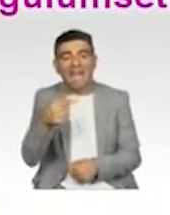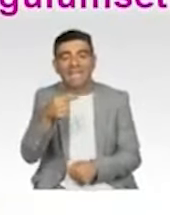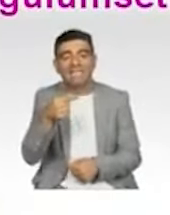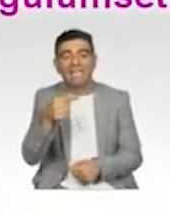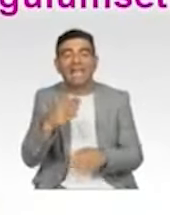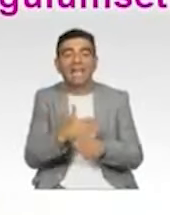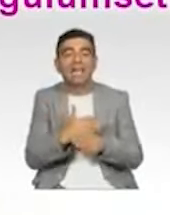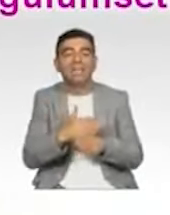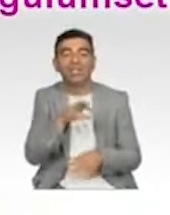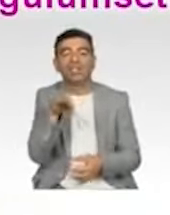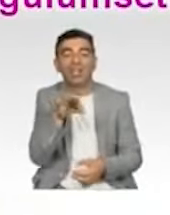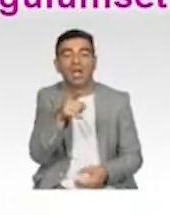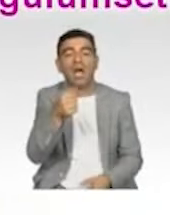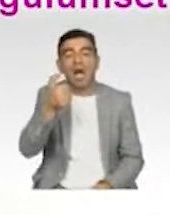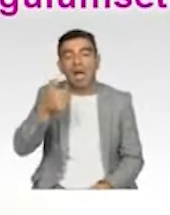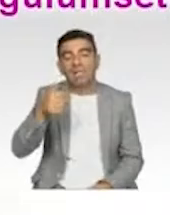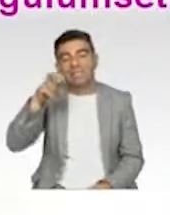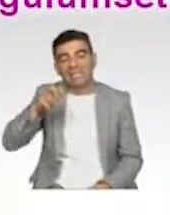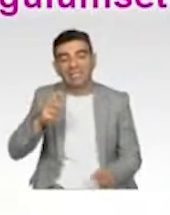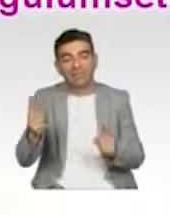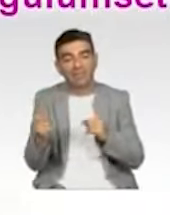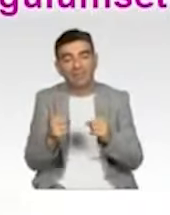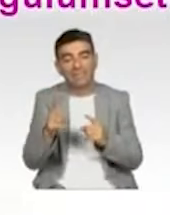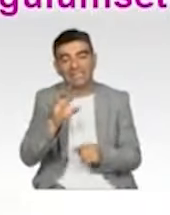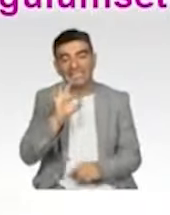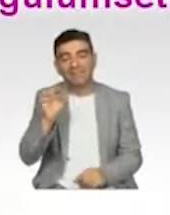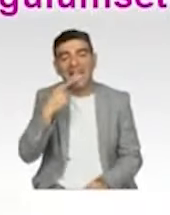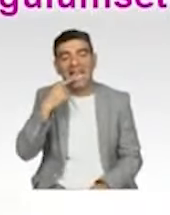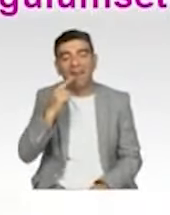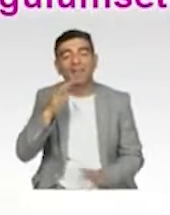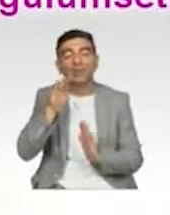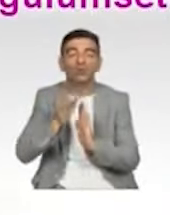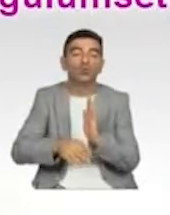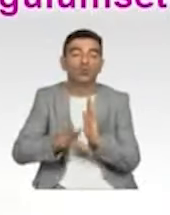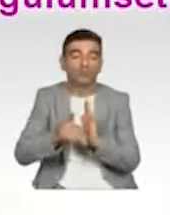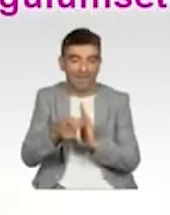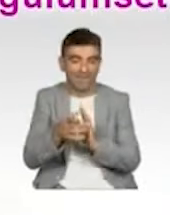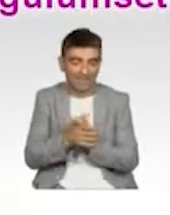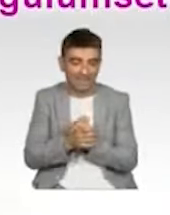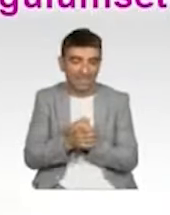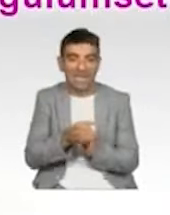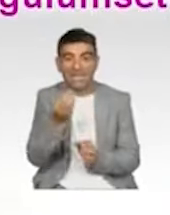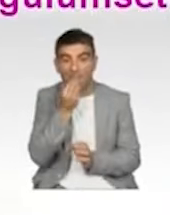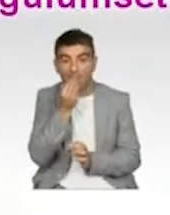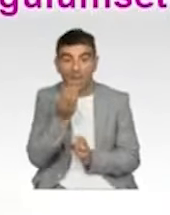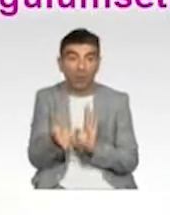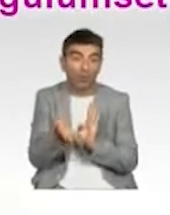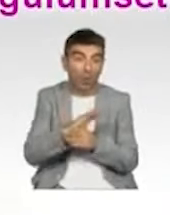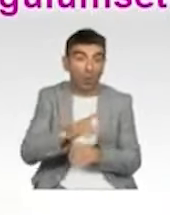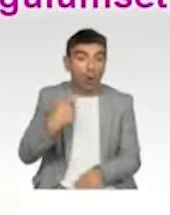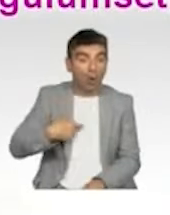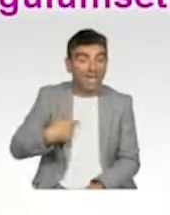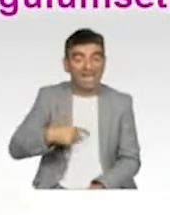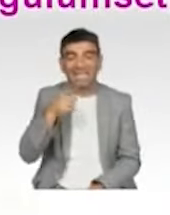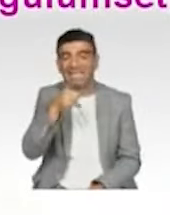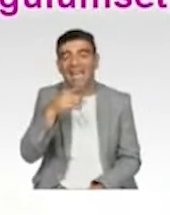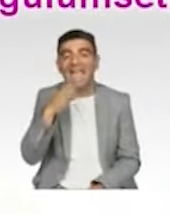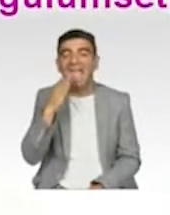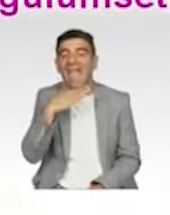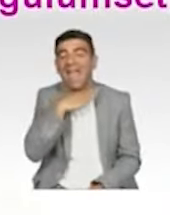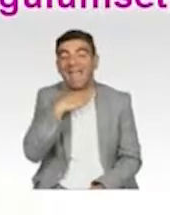çay. Günde 6-8 bardak çay içmekte kimsenin demiri düşmez. Ama yemeklerden sonra özellikle kırmızı et